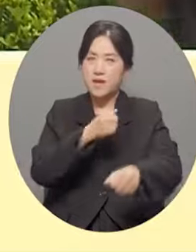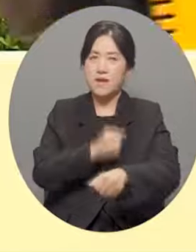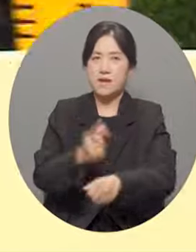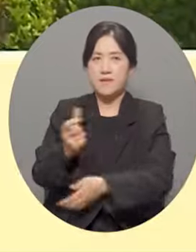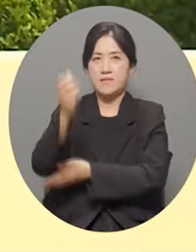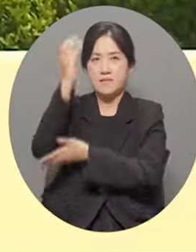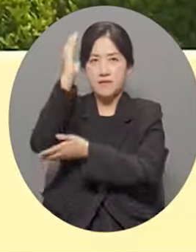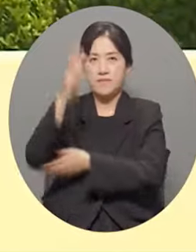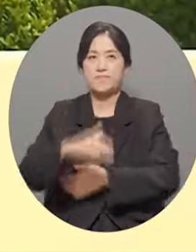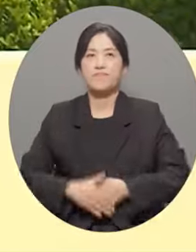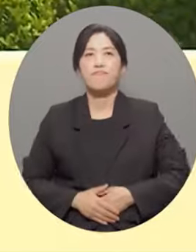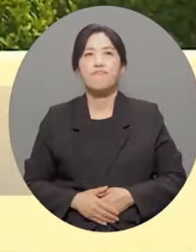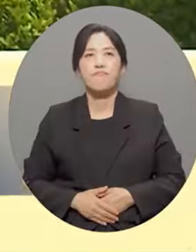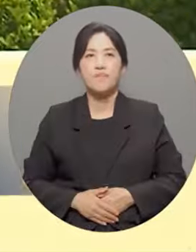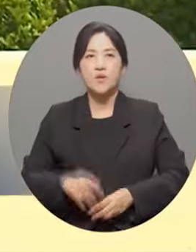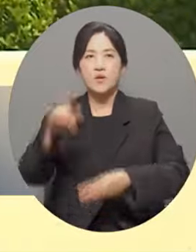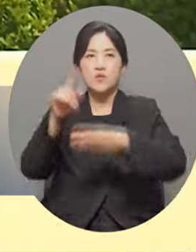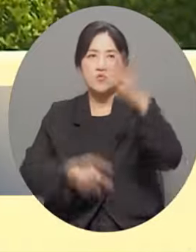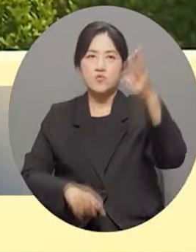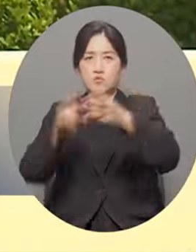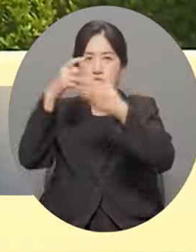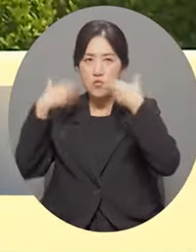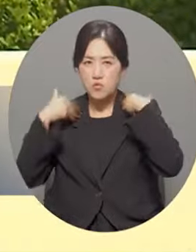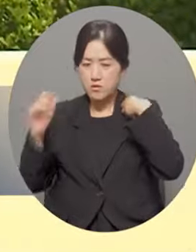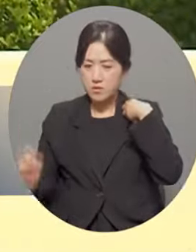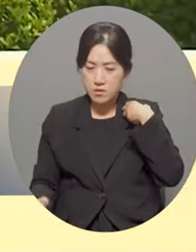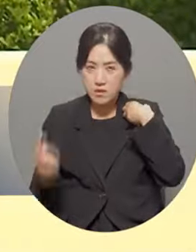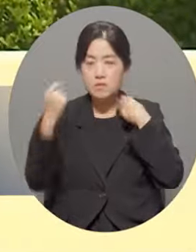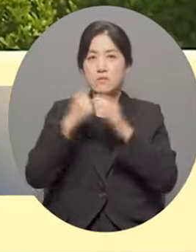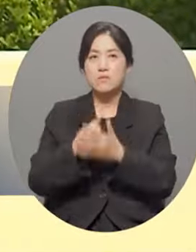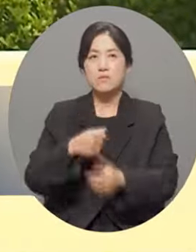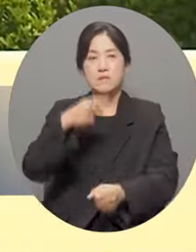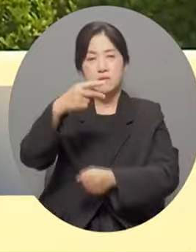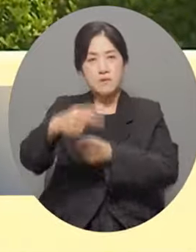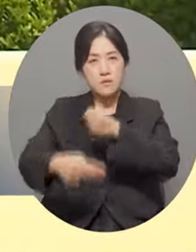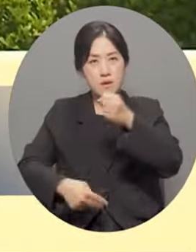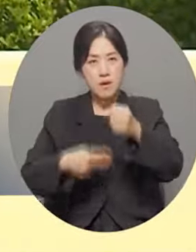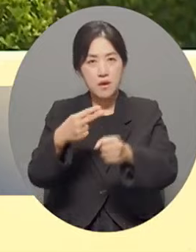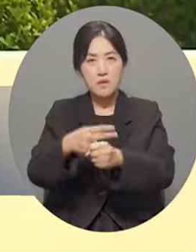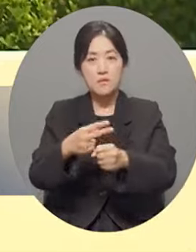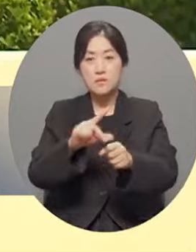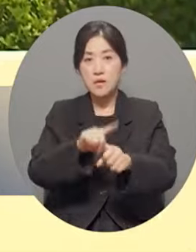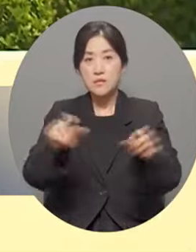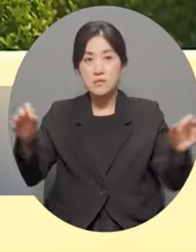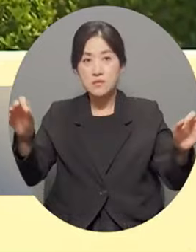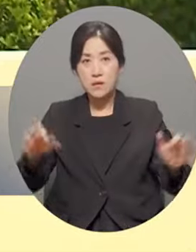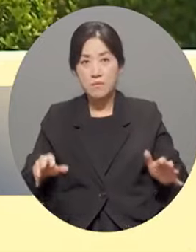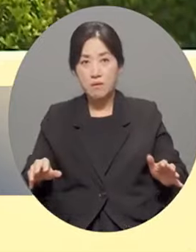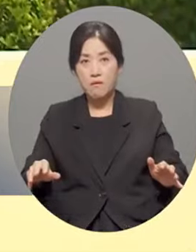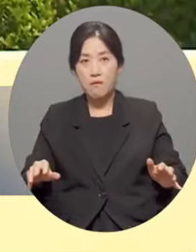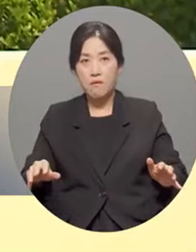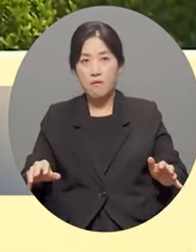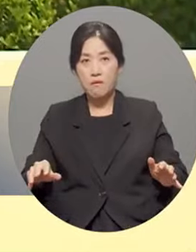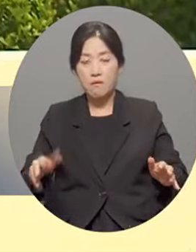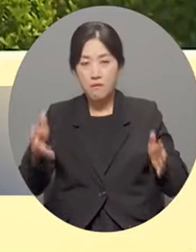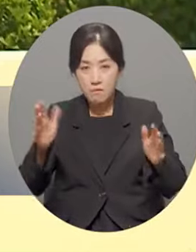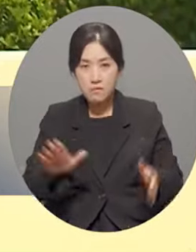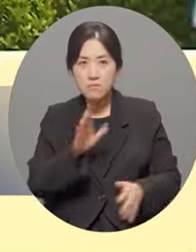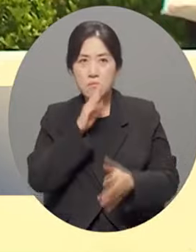강조했습니다. 윤석열 정권으로 인해서 2년이란 짧은 시간에